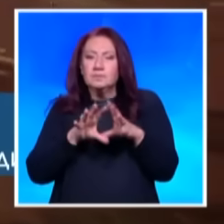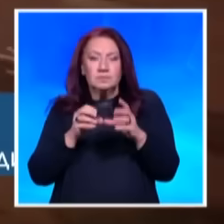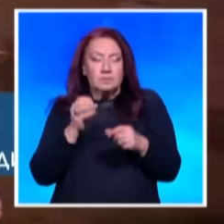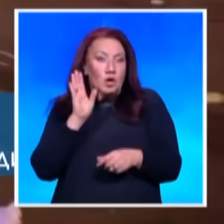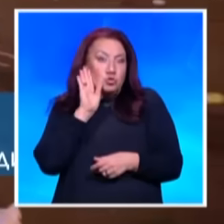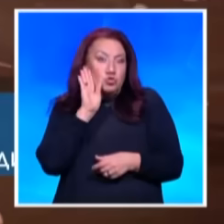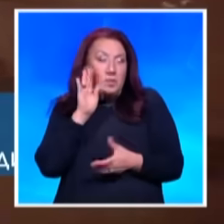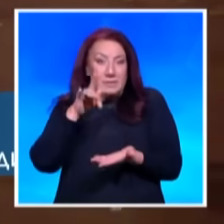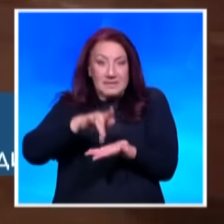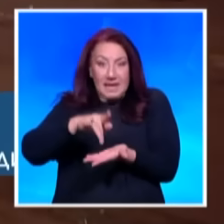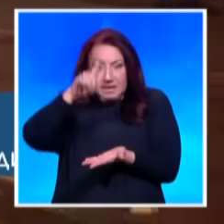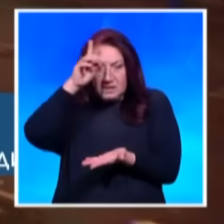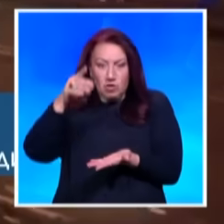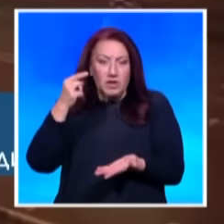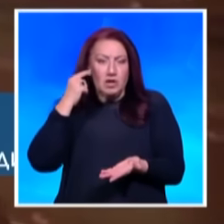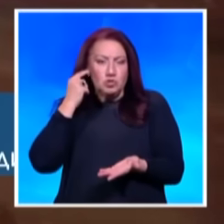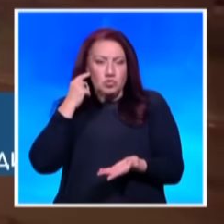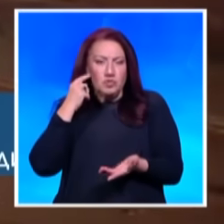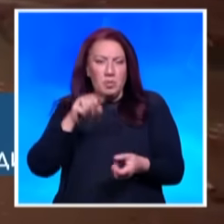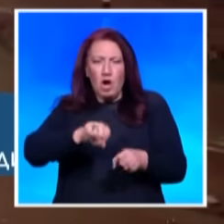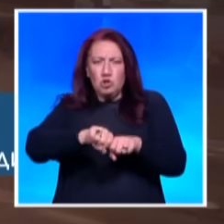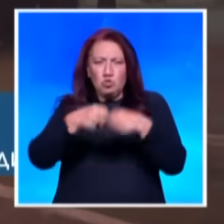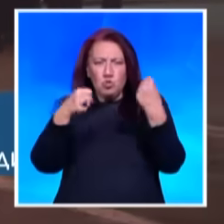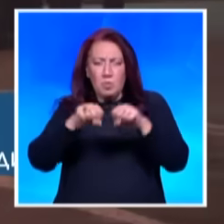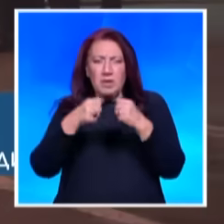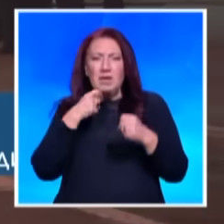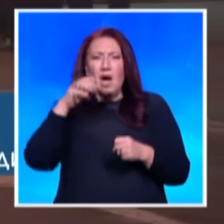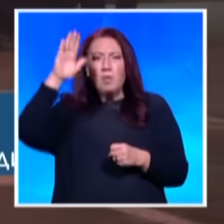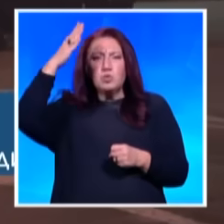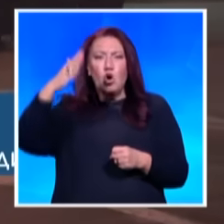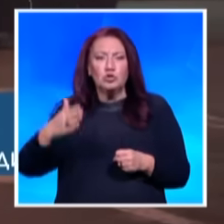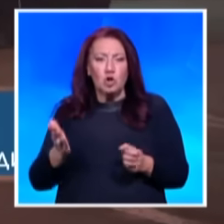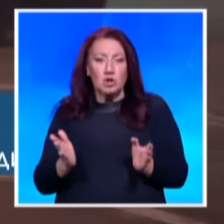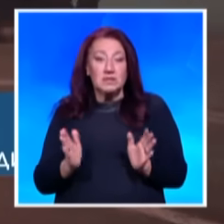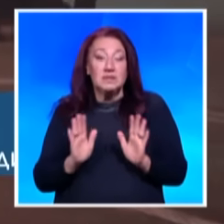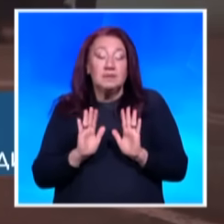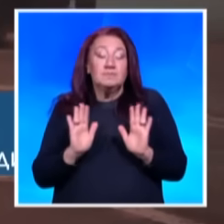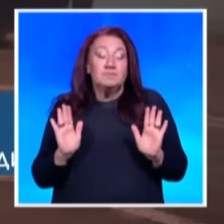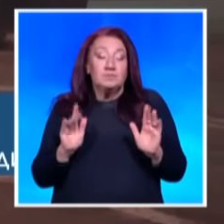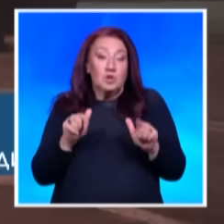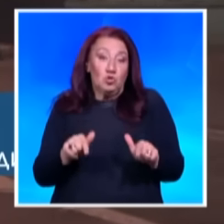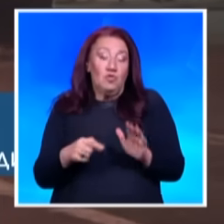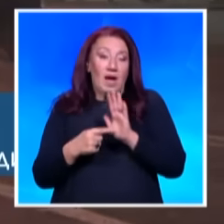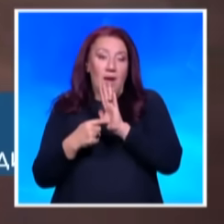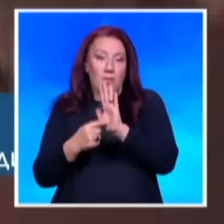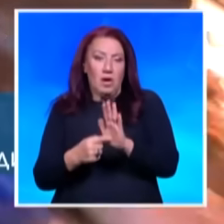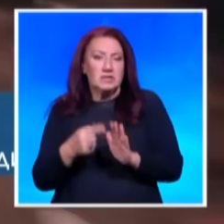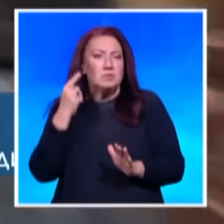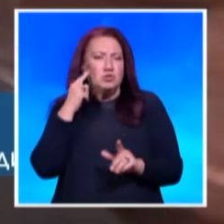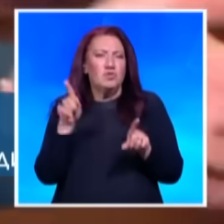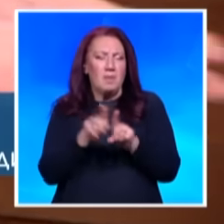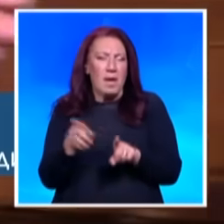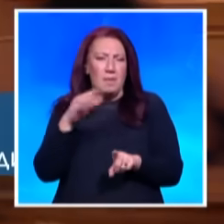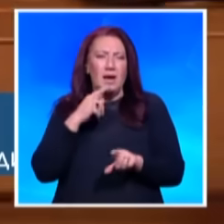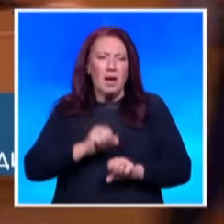и изпочупването на много прозорци. Това е за сега от тук. Можем да покажем и отзад какво се случва.